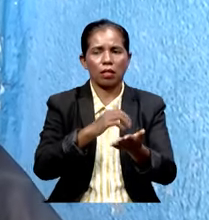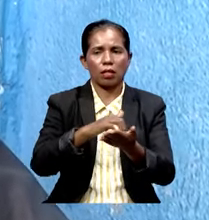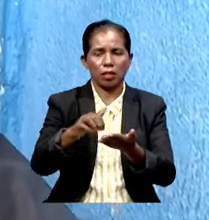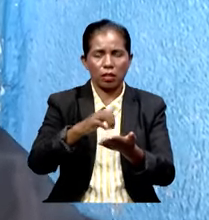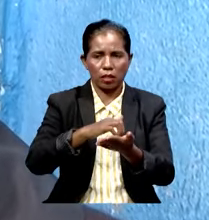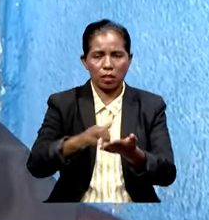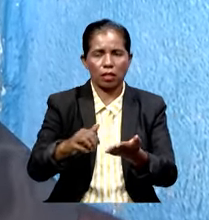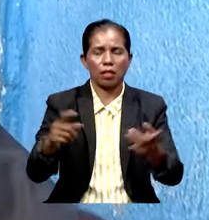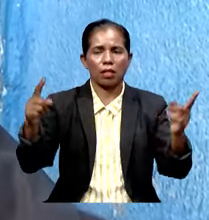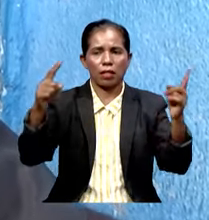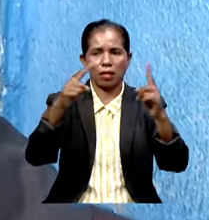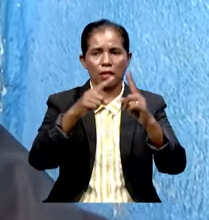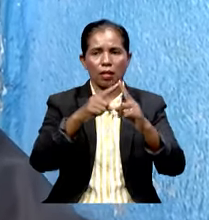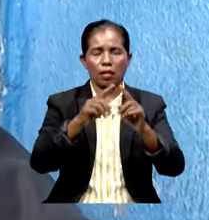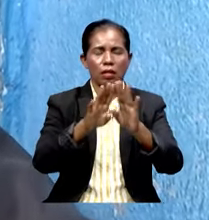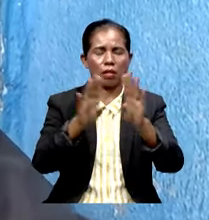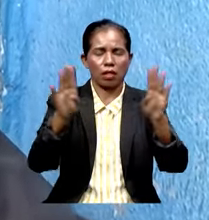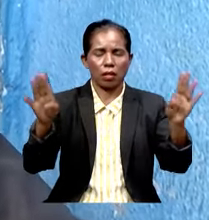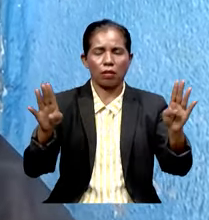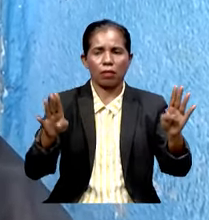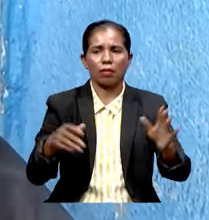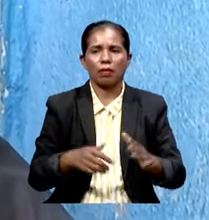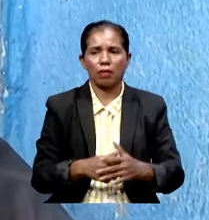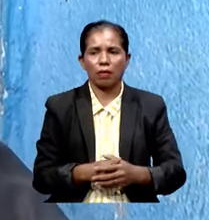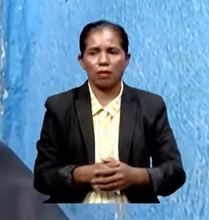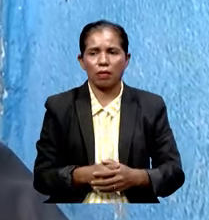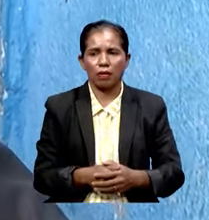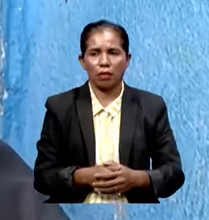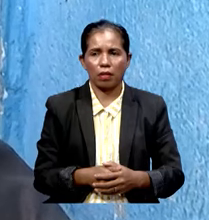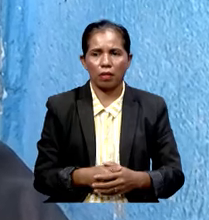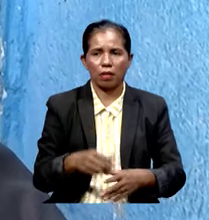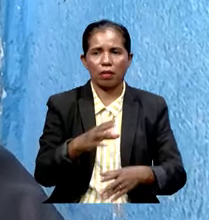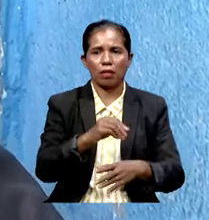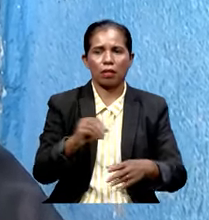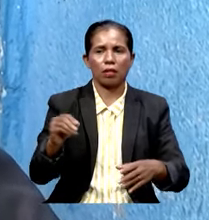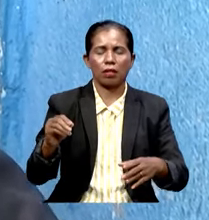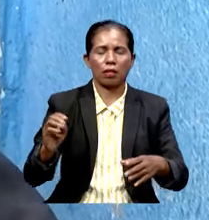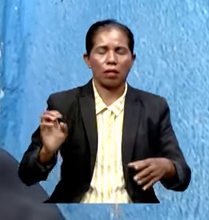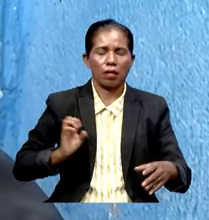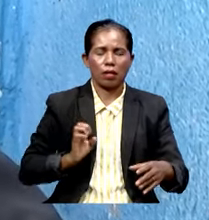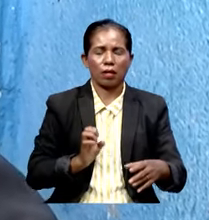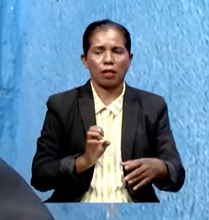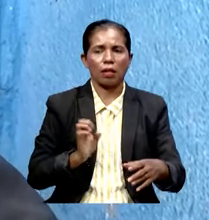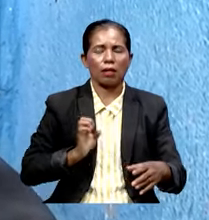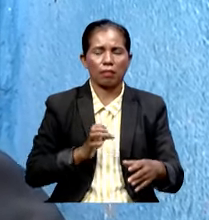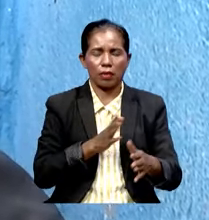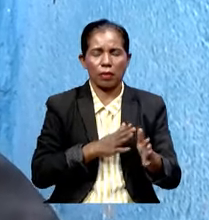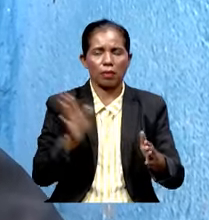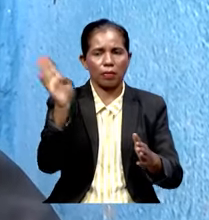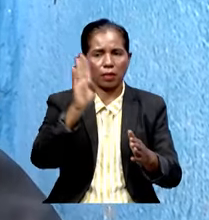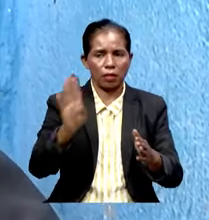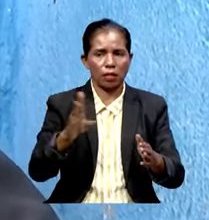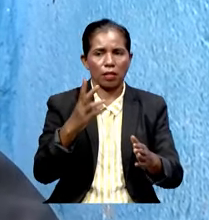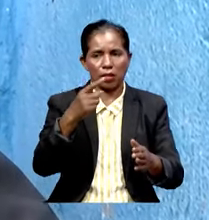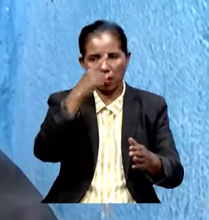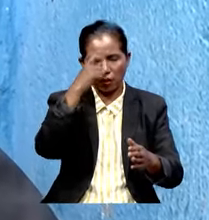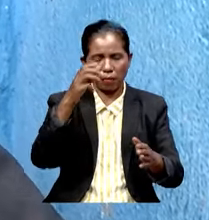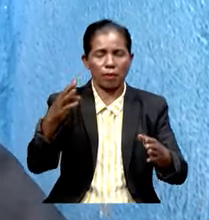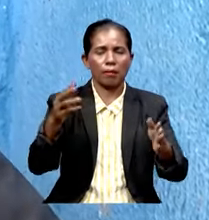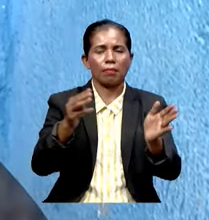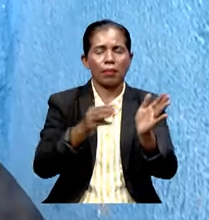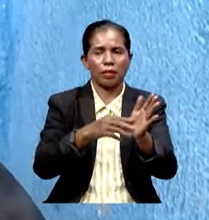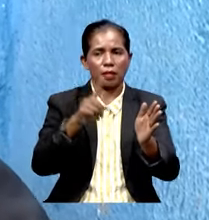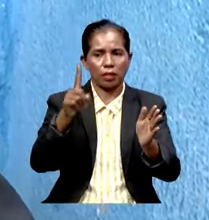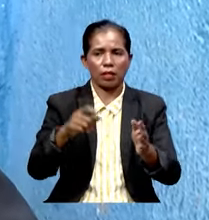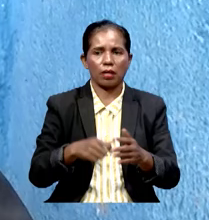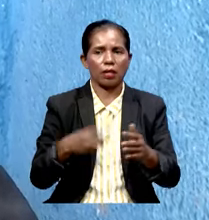be lokemos moru ida be. Residensia embaixada Brasil ini ane asal dia murni itu pun sama metri dari tanah ini.